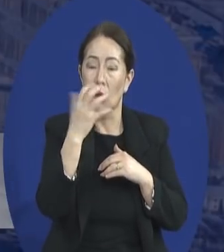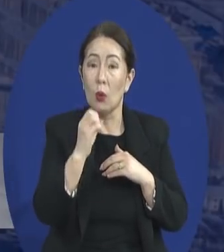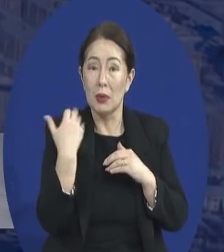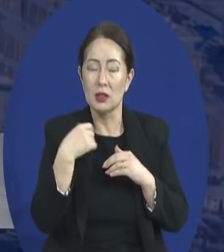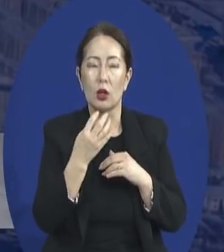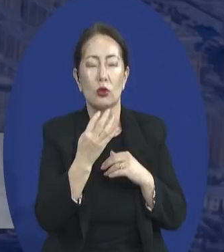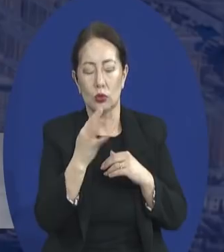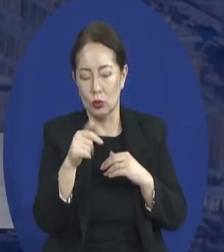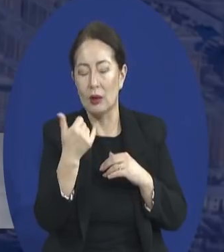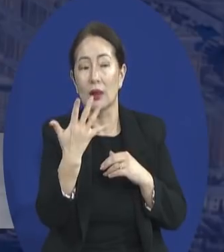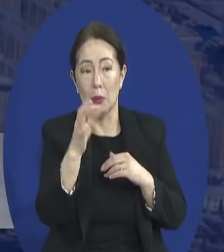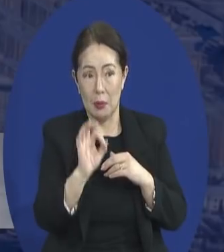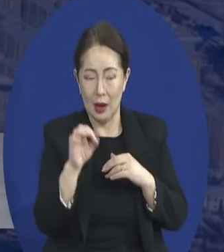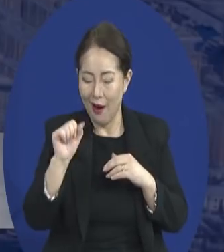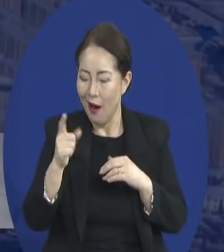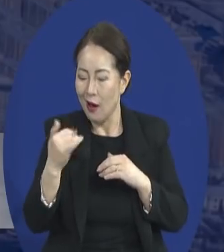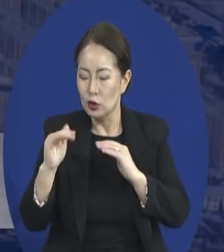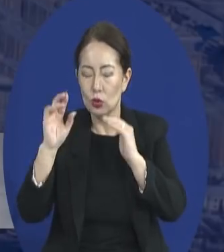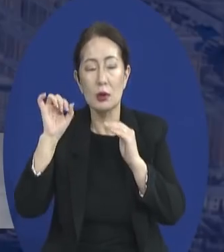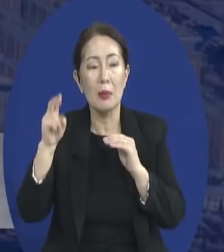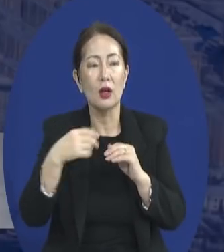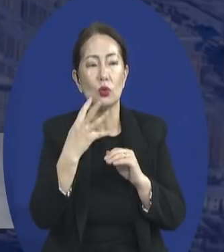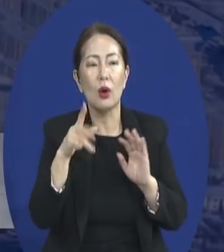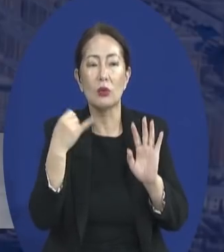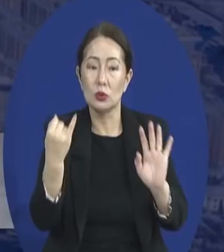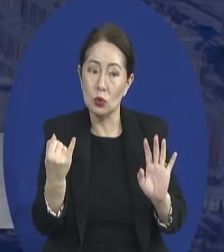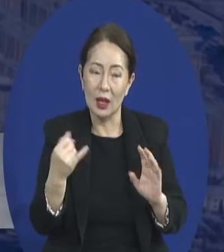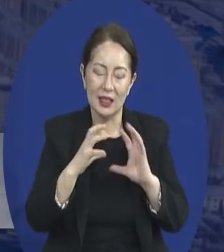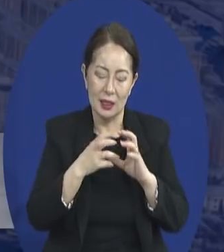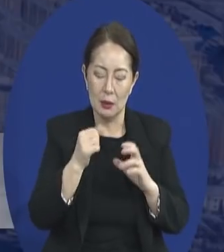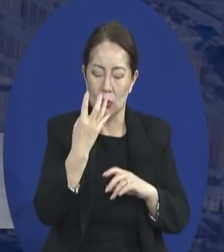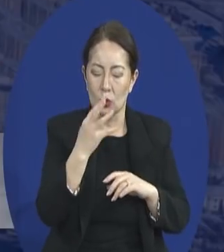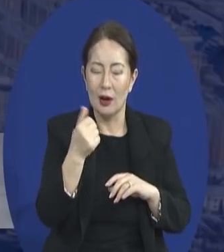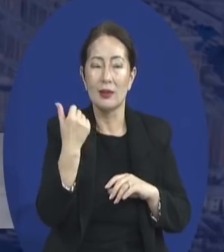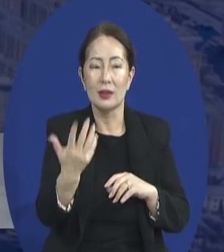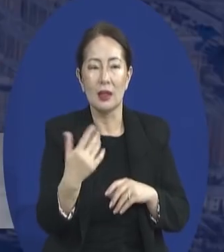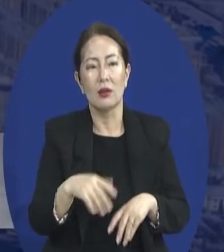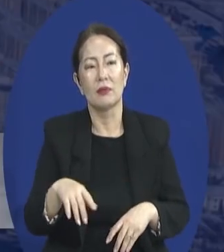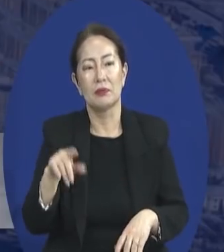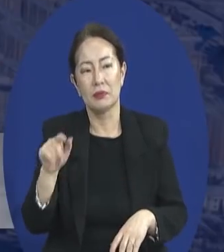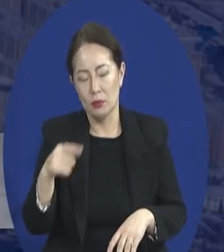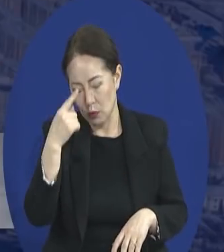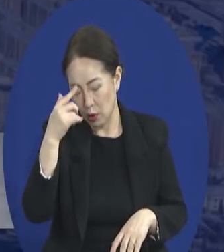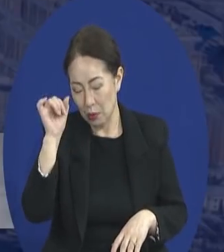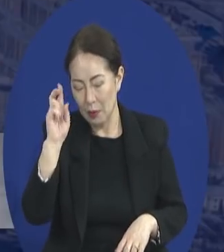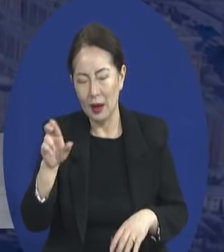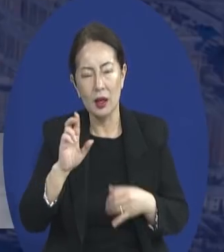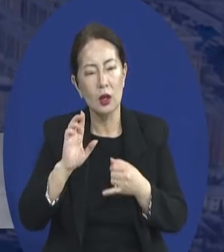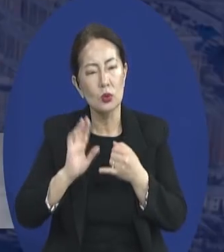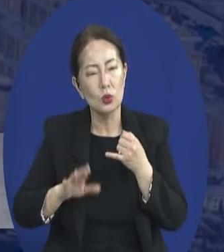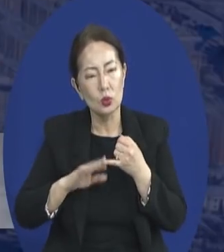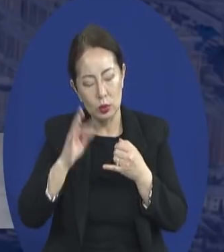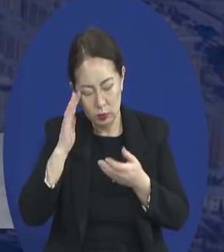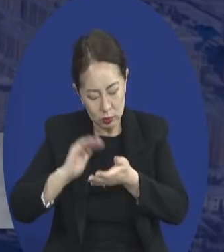банк 2021 оны төсөөллийг 4.6, Дэлхийн банк 4.5, Fitch агентлаг 5%, Монгол банкнаас сүүл тусан мөнгөний